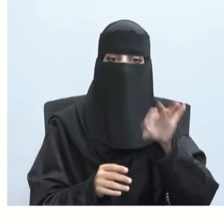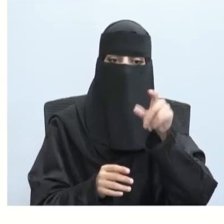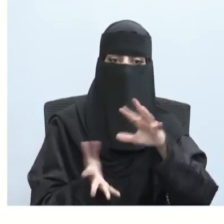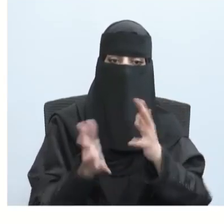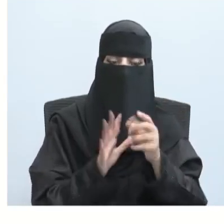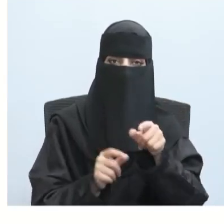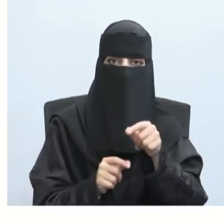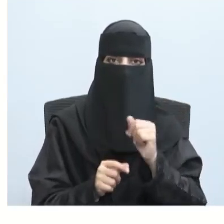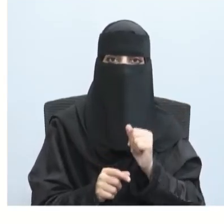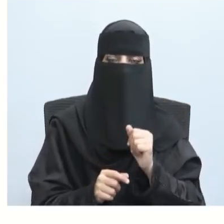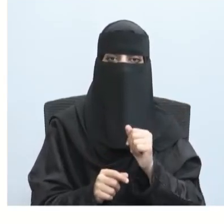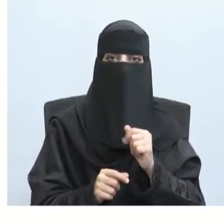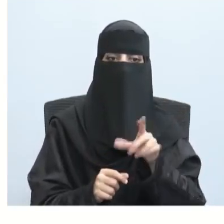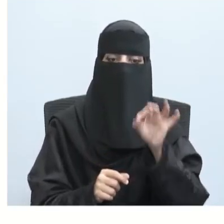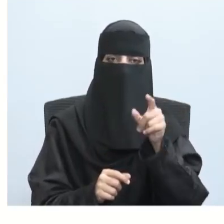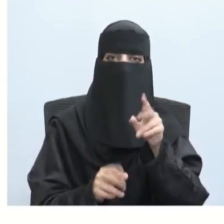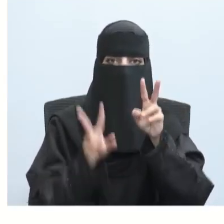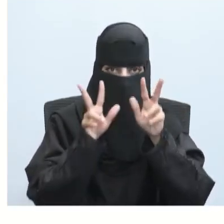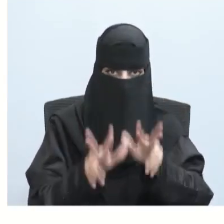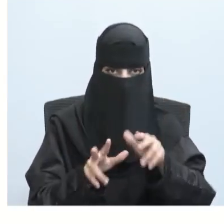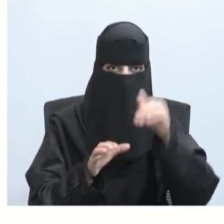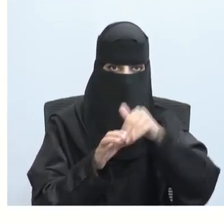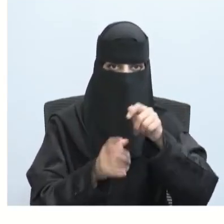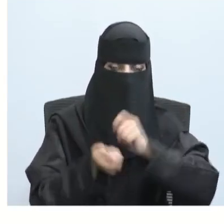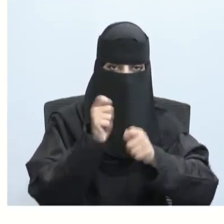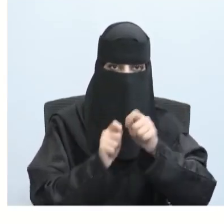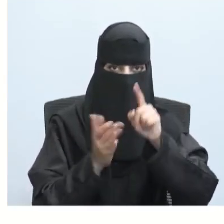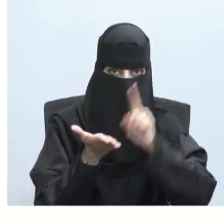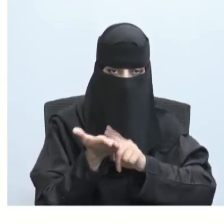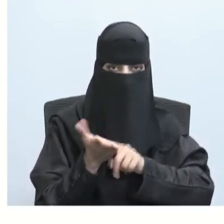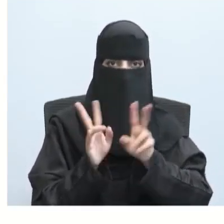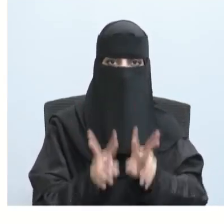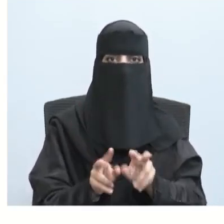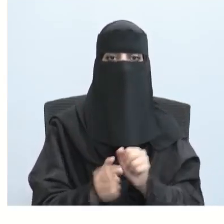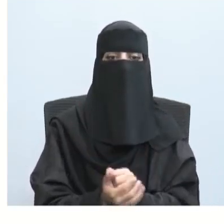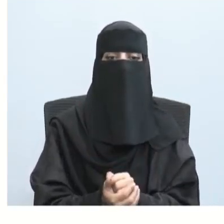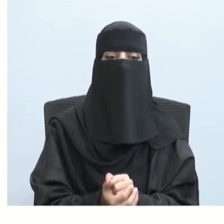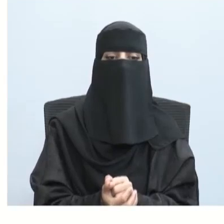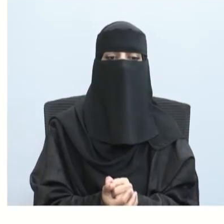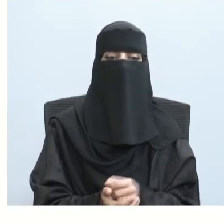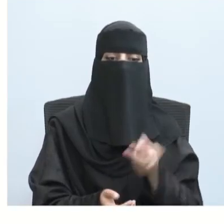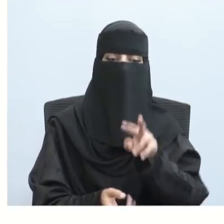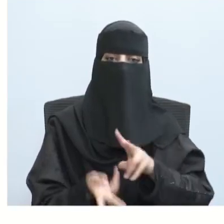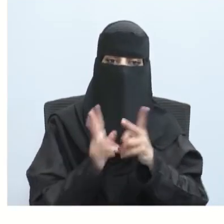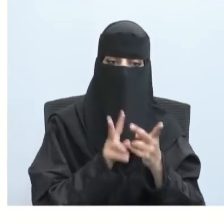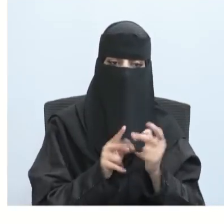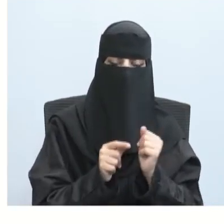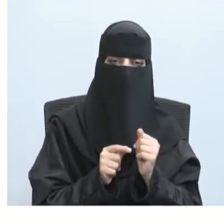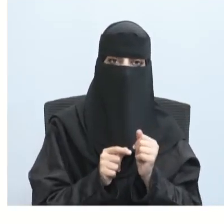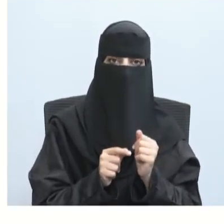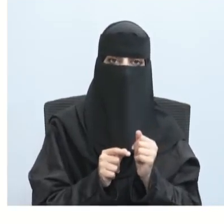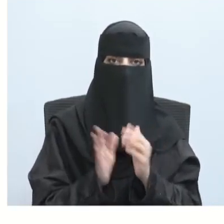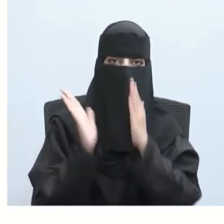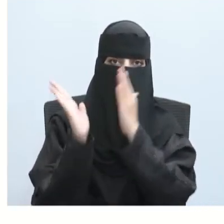يتغير حجم الماده ولكن تبقى الماده على حالتها الاصليه كذلك لدينا تغير في